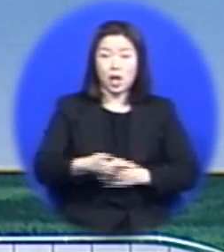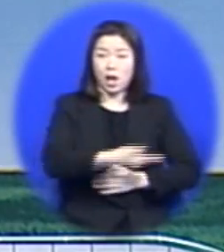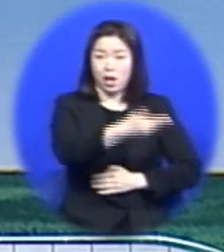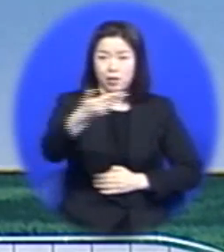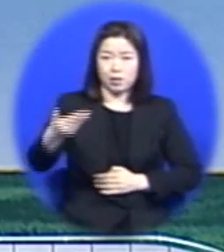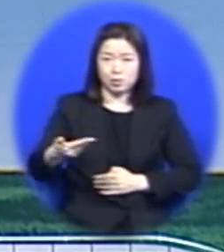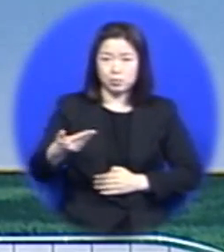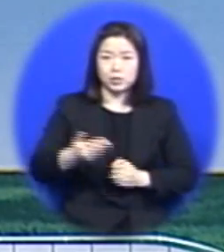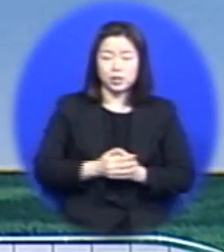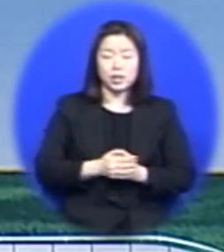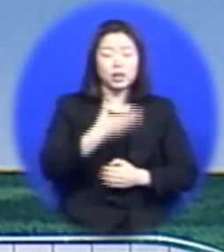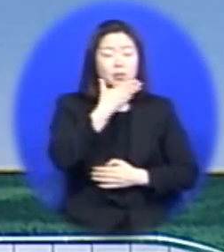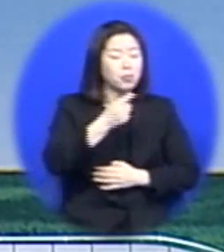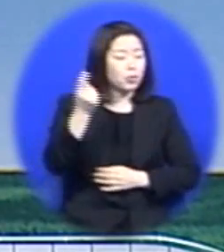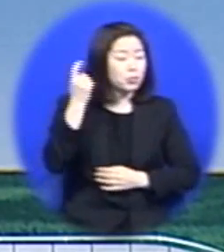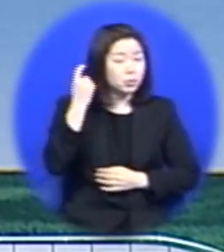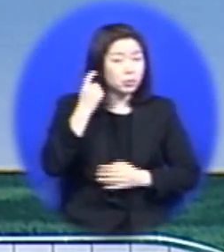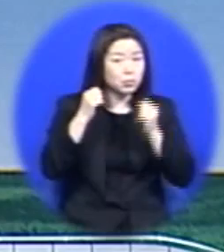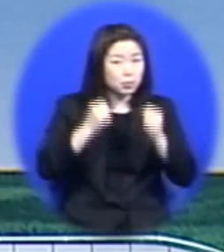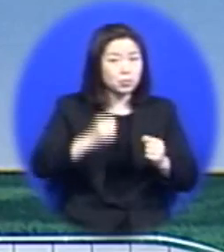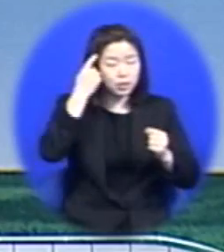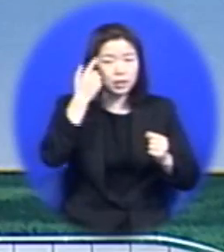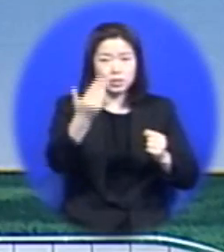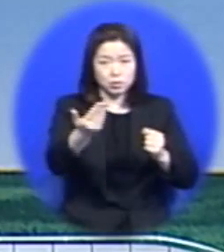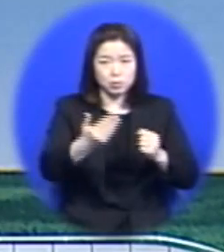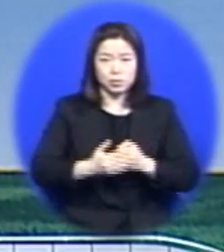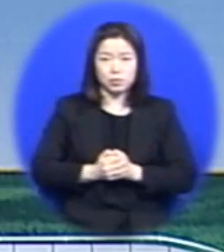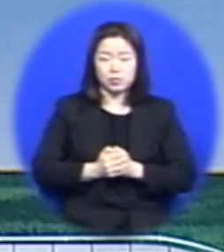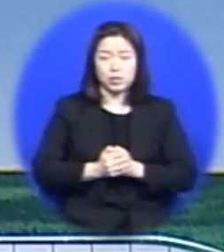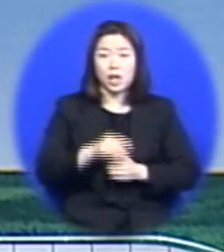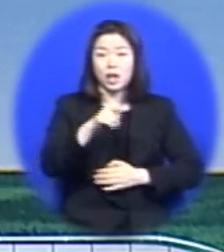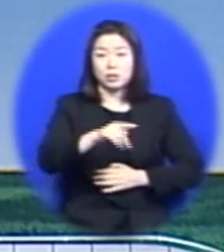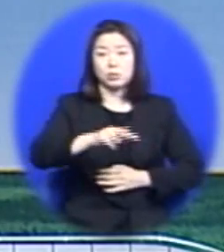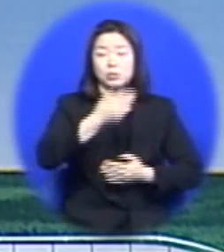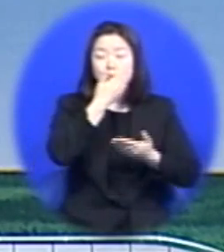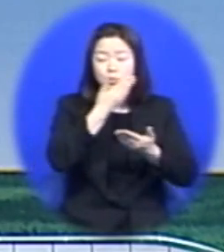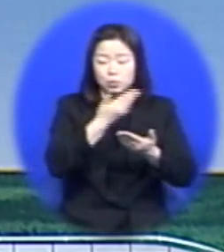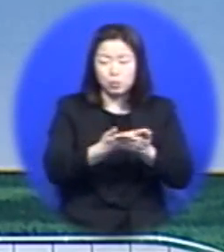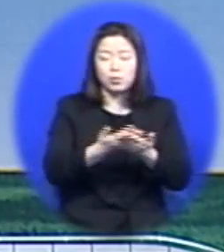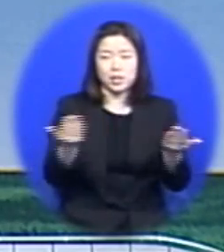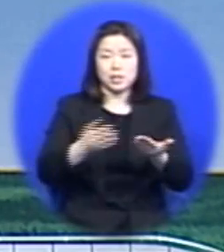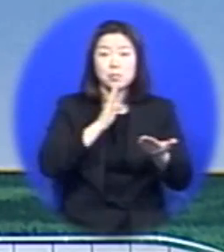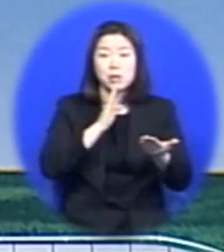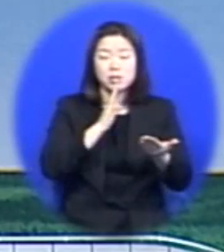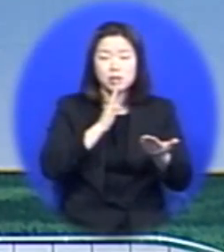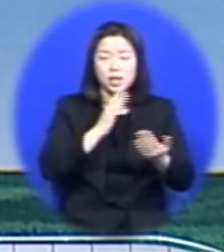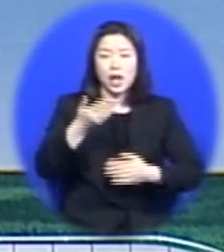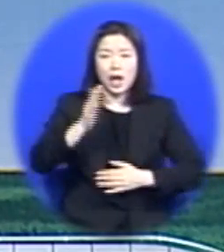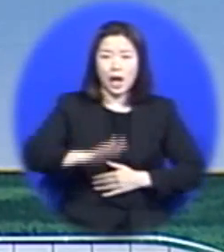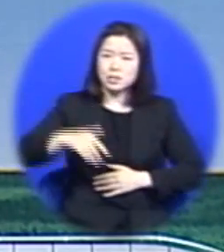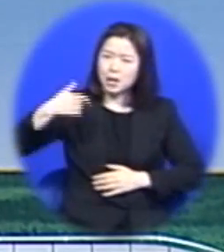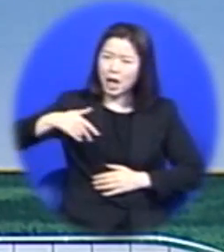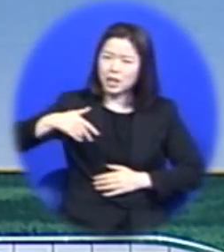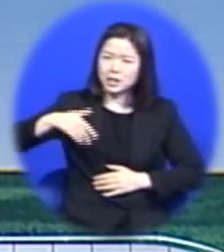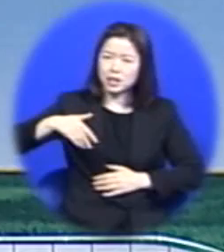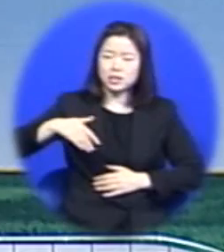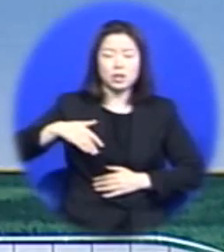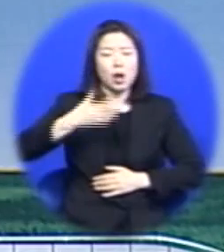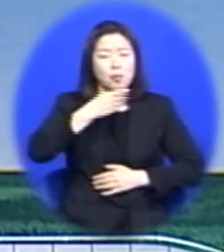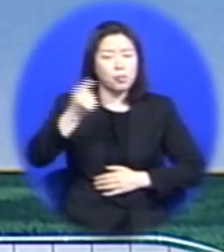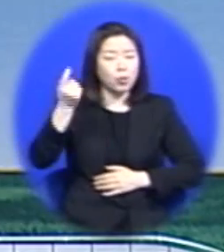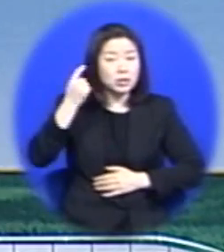여러분들이 복음을 듣고 계시죠? 네. 그것도 중요한 일이에요. 그러나 아직까지 내가 복음을 듣는